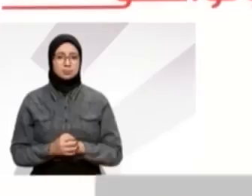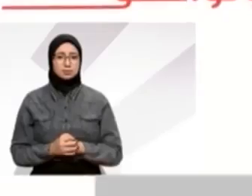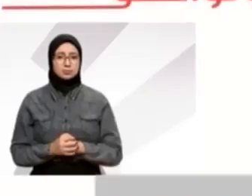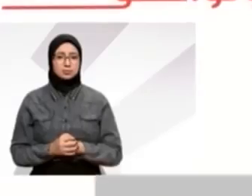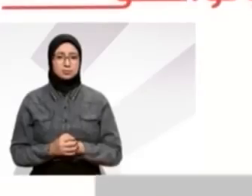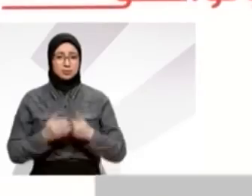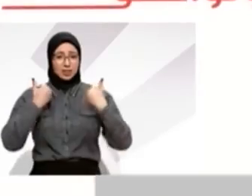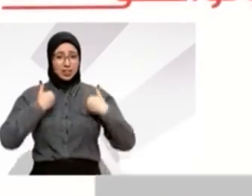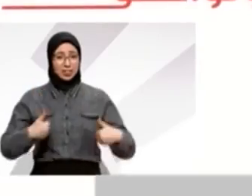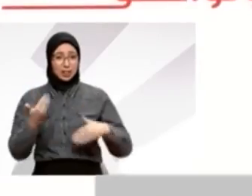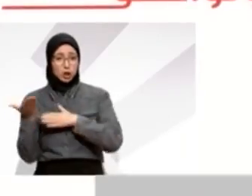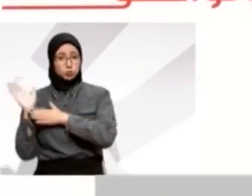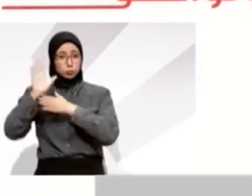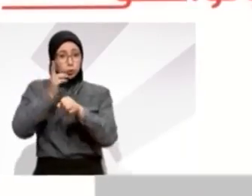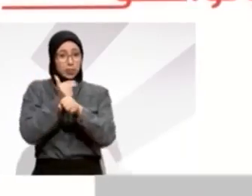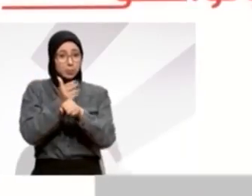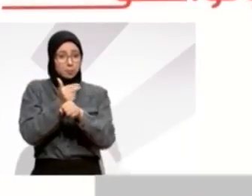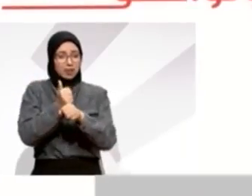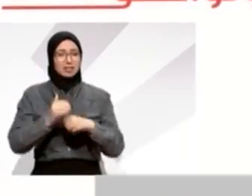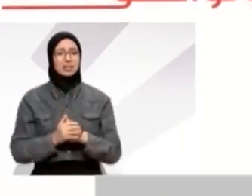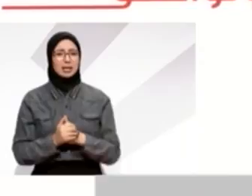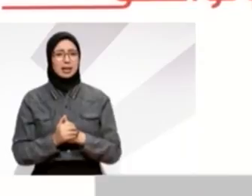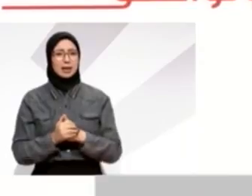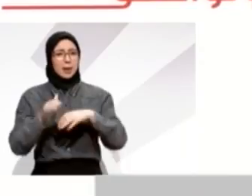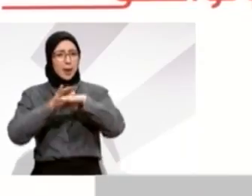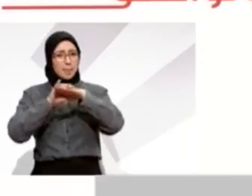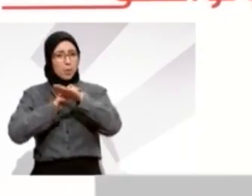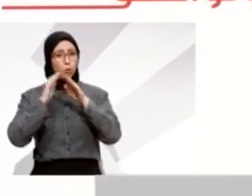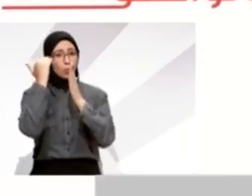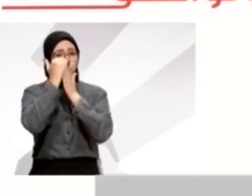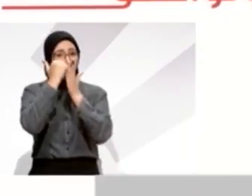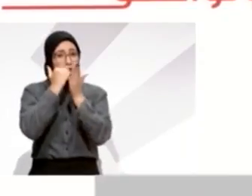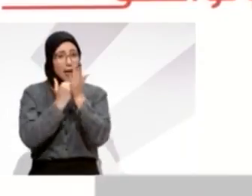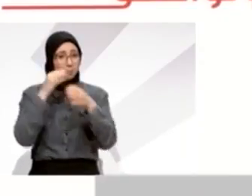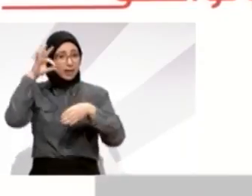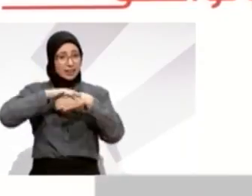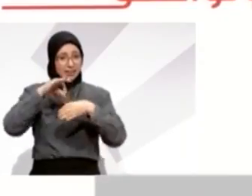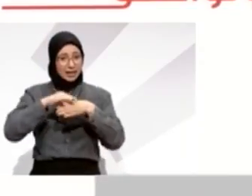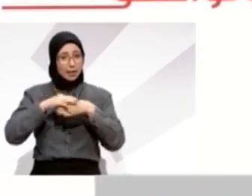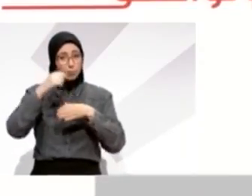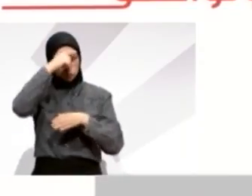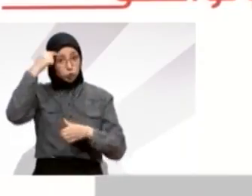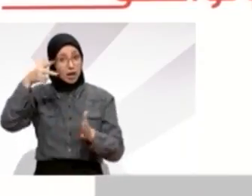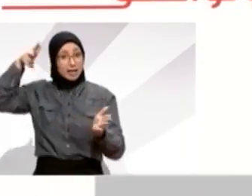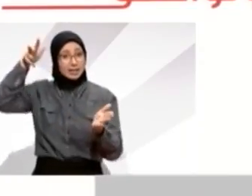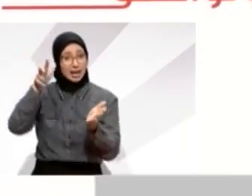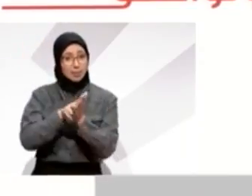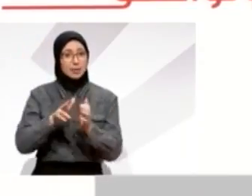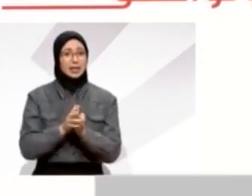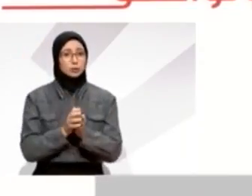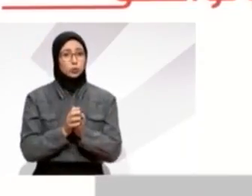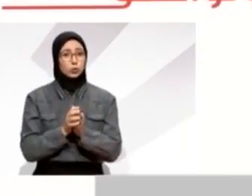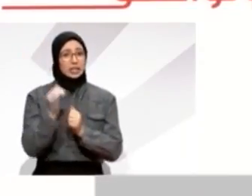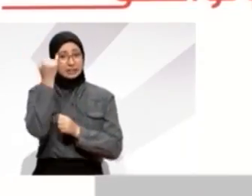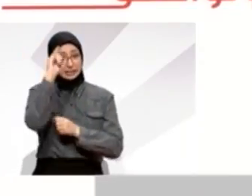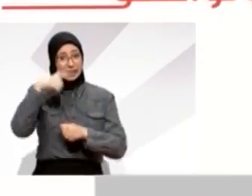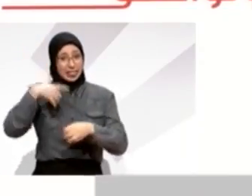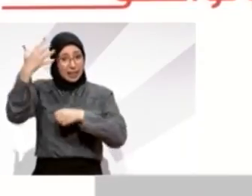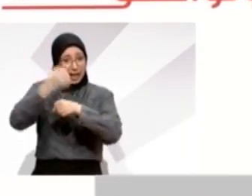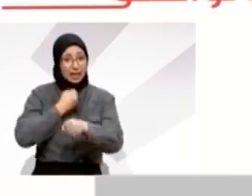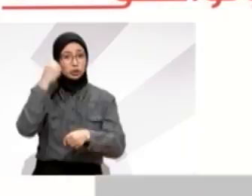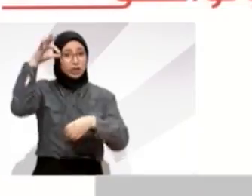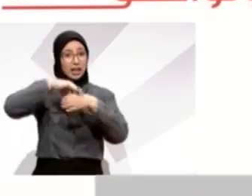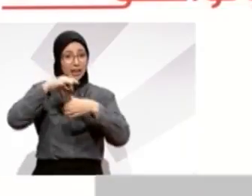ايضا الكريم المهديه في خصوص البرنامج الانتخابي الذي ساسعى الى تطبيقه في صوره الفوز